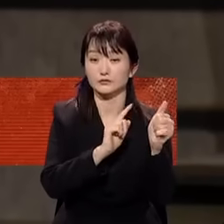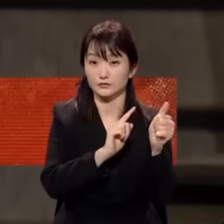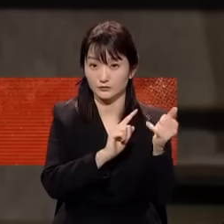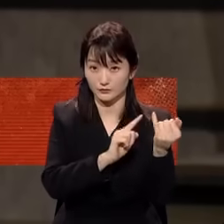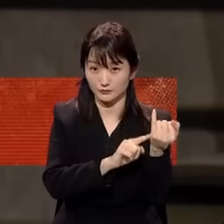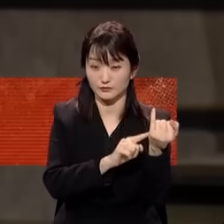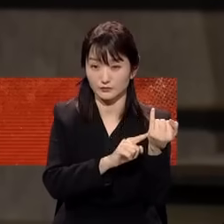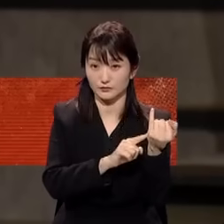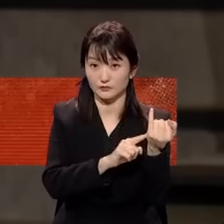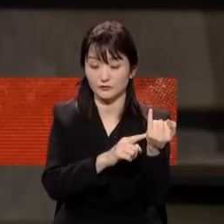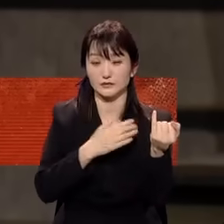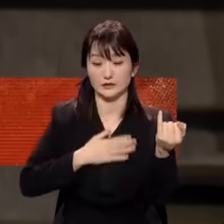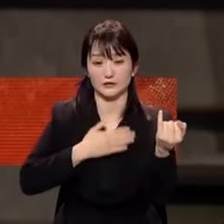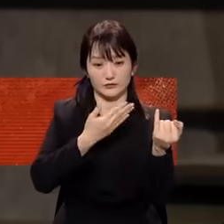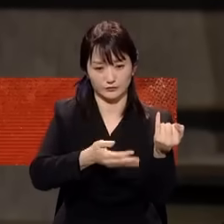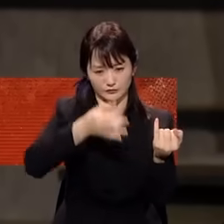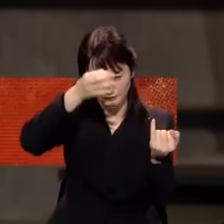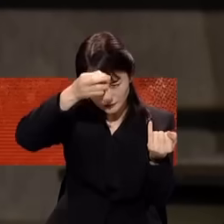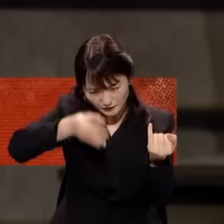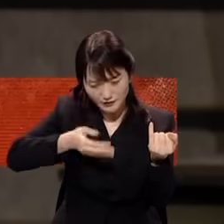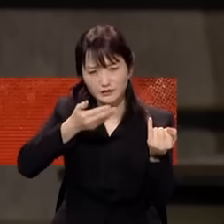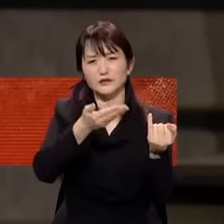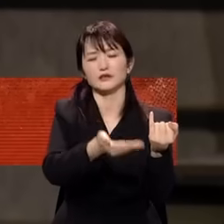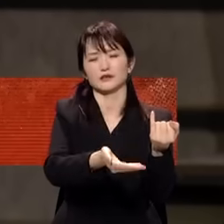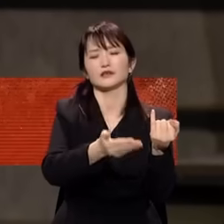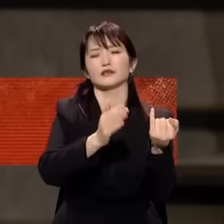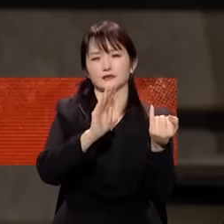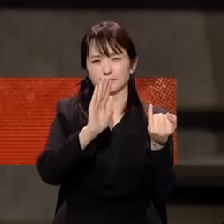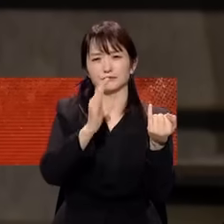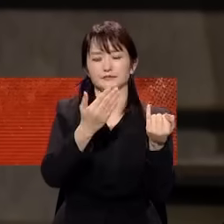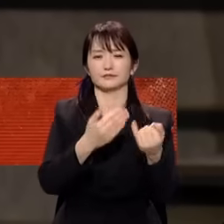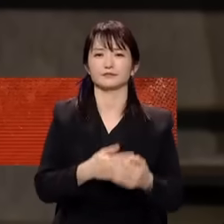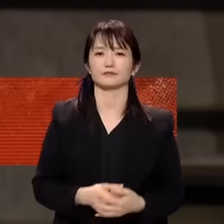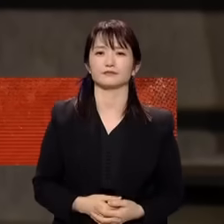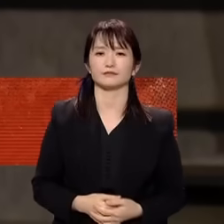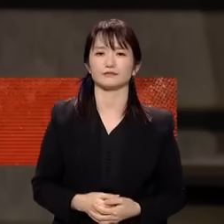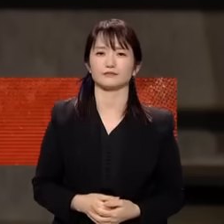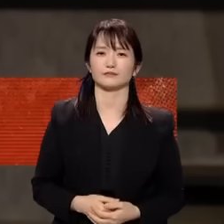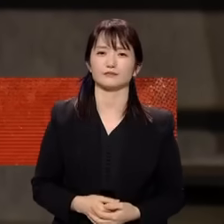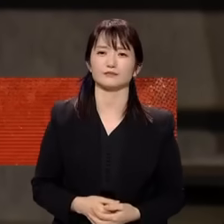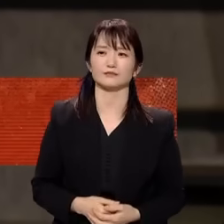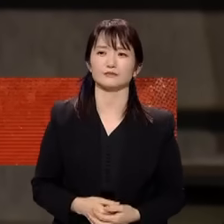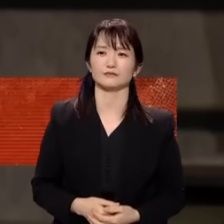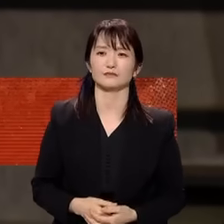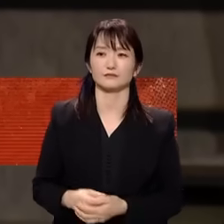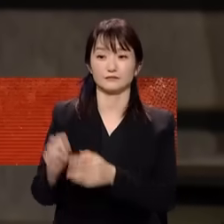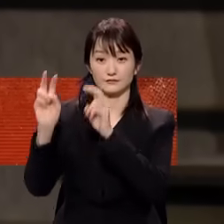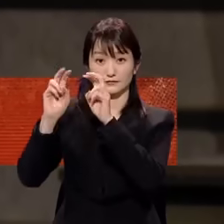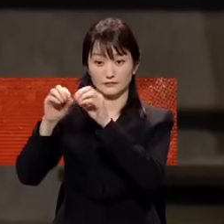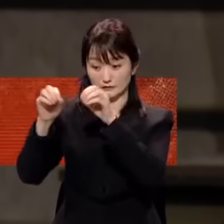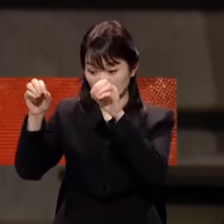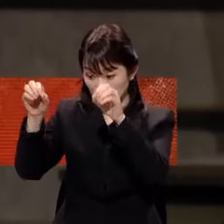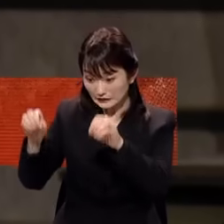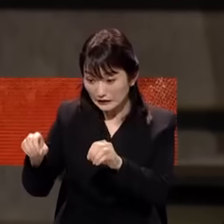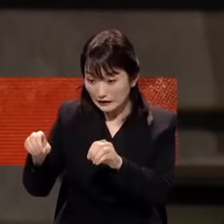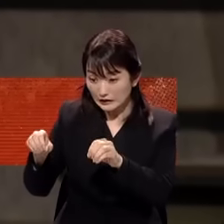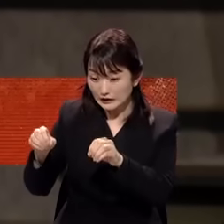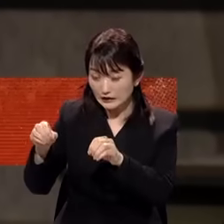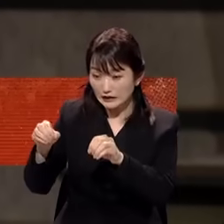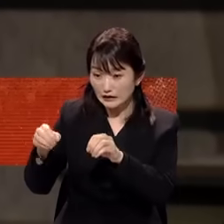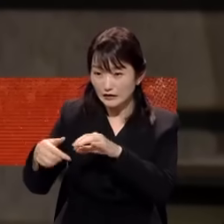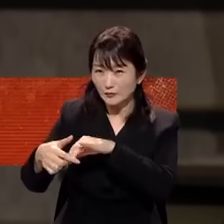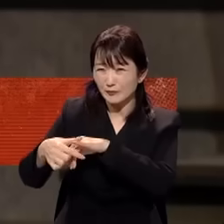소비자에게 밝히고 사과를 해야 될 것 같은 그런 생각이 드는데요. 어쨌건 회사 시스템에 뭔가